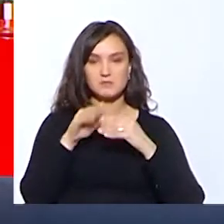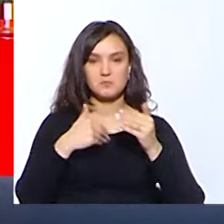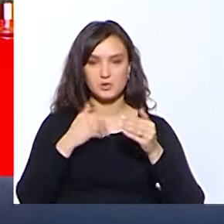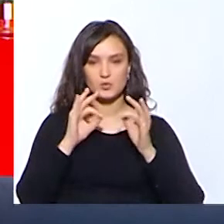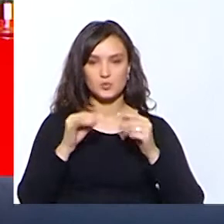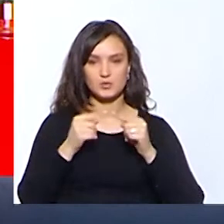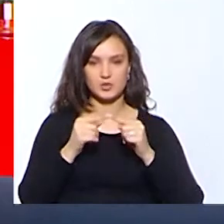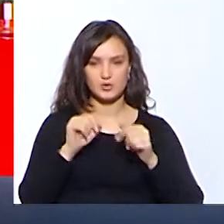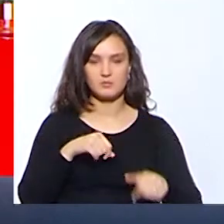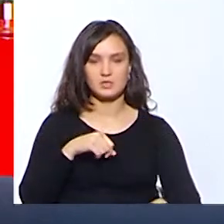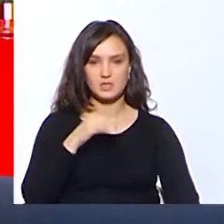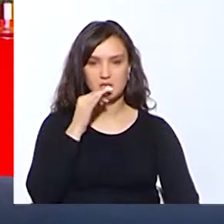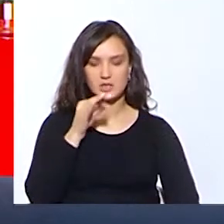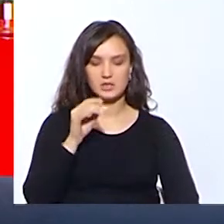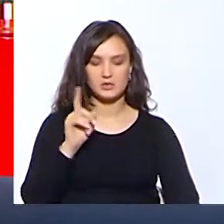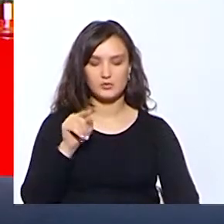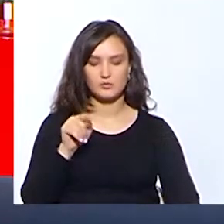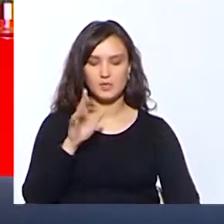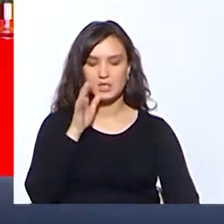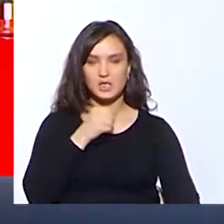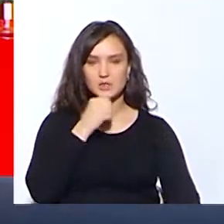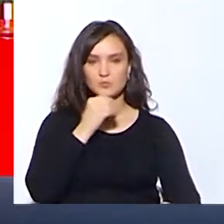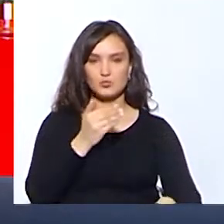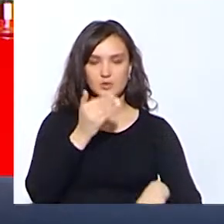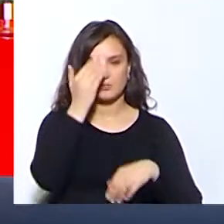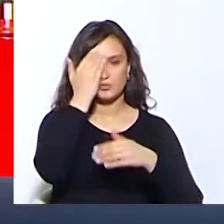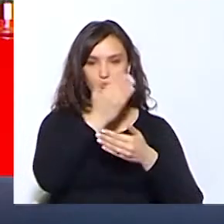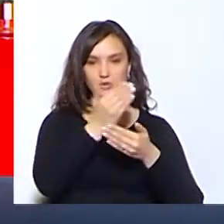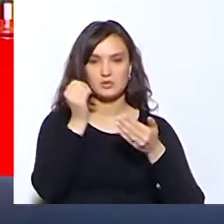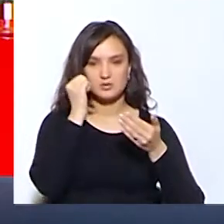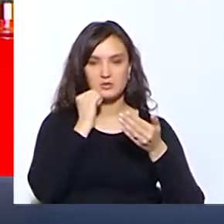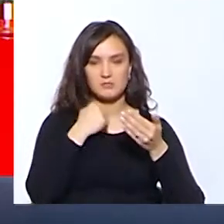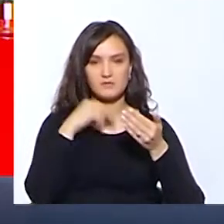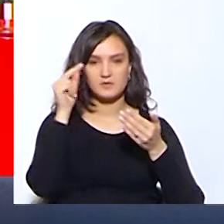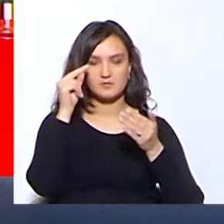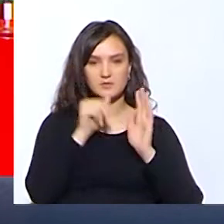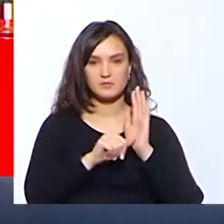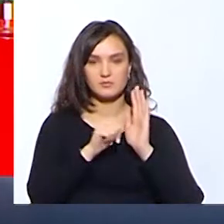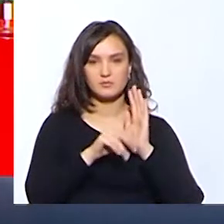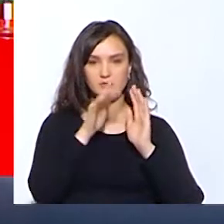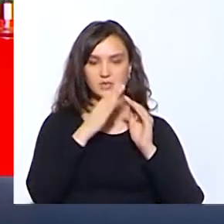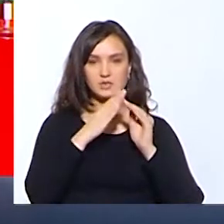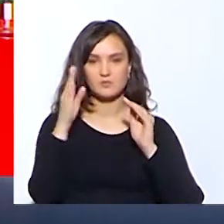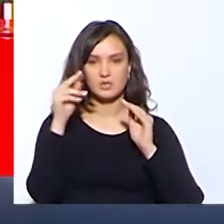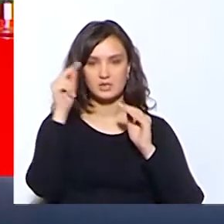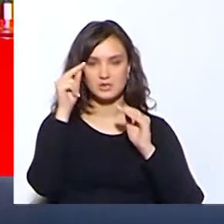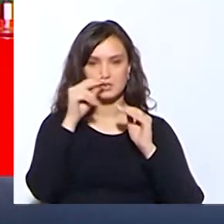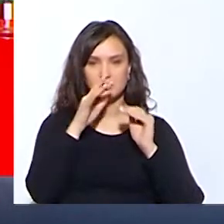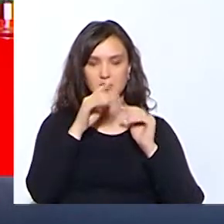ზუსტად დანამდვილებით შემიძლია გითხრათ. ხანდაზმულთა პოპულაცია, რომელსაც მე ვსწავლობდი 60 წლის ზემოთ